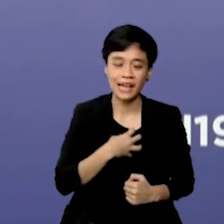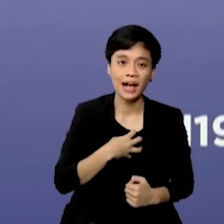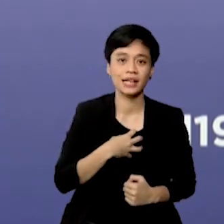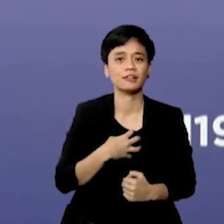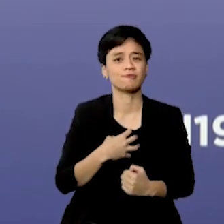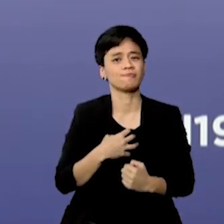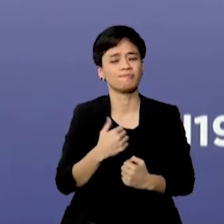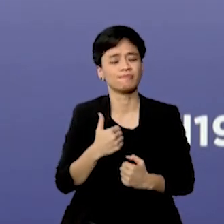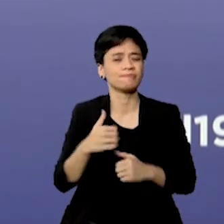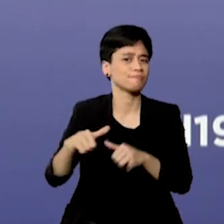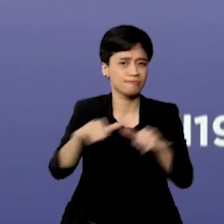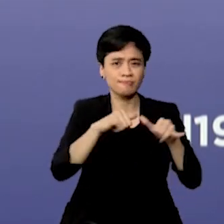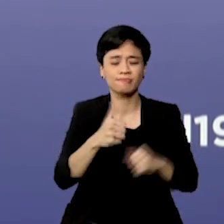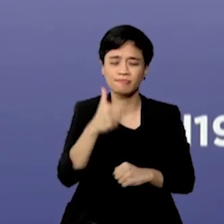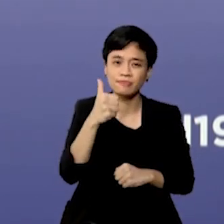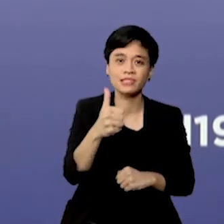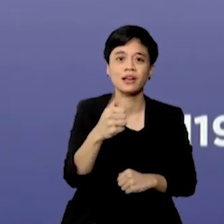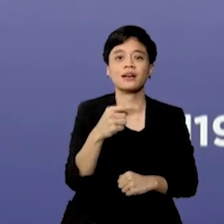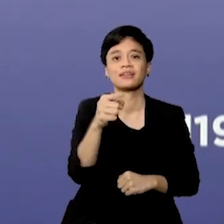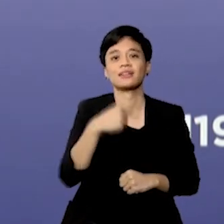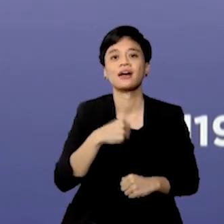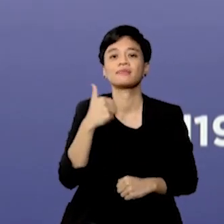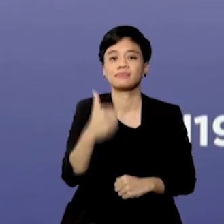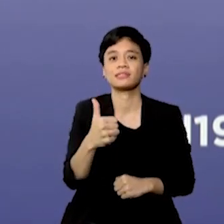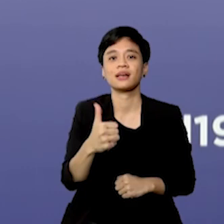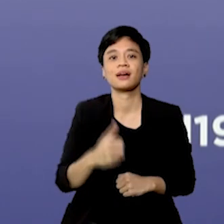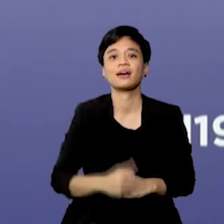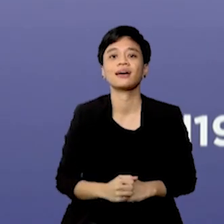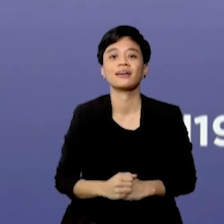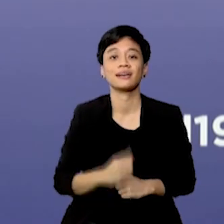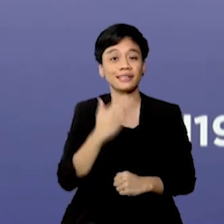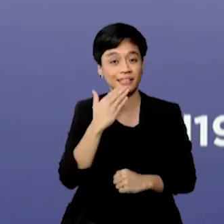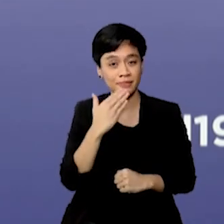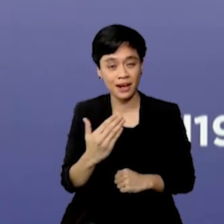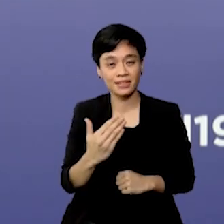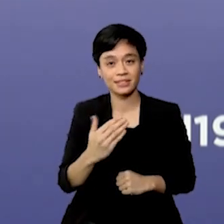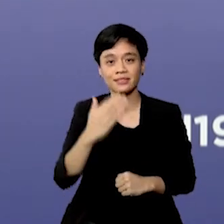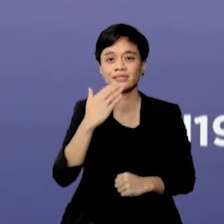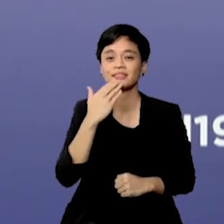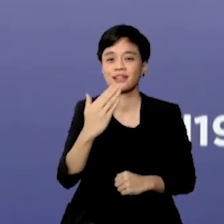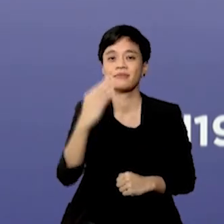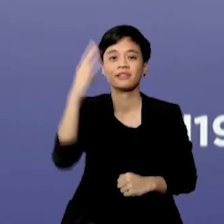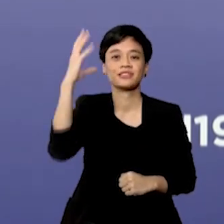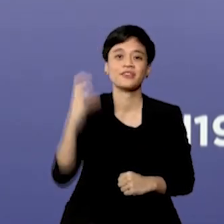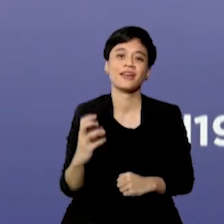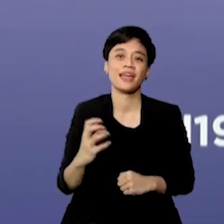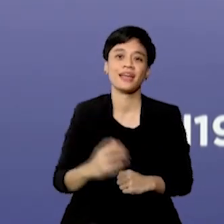Kita yakin dan kita bisa mengerjakannya. Terima kasih, selamat sore.